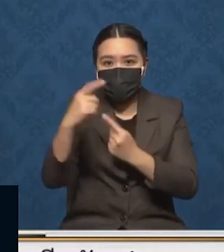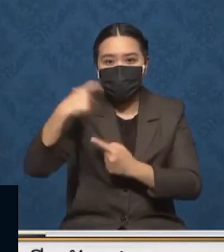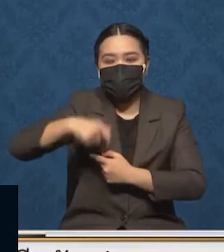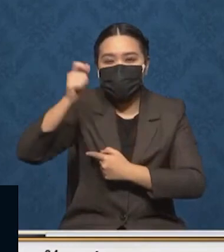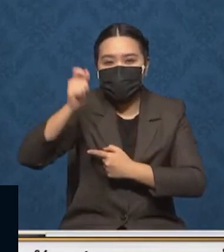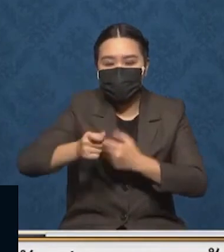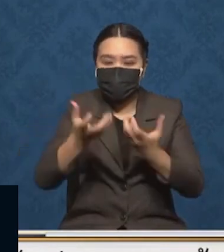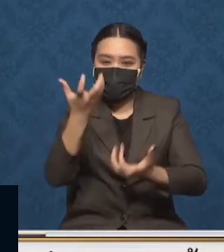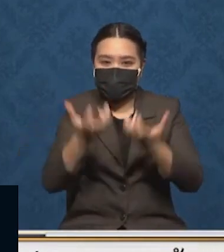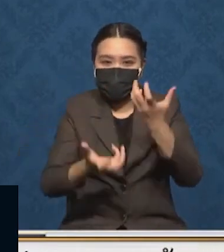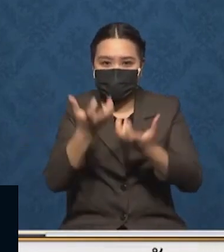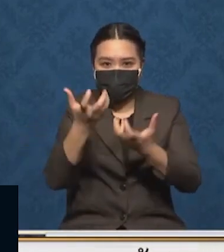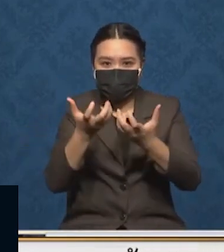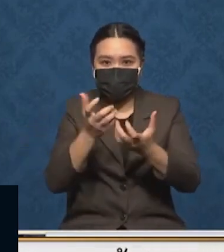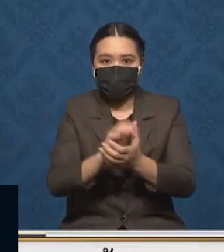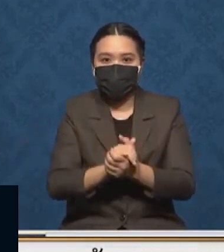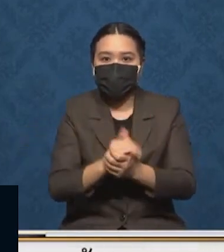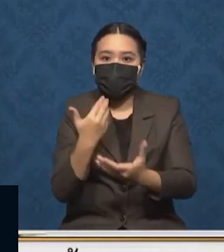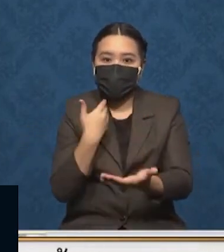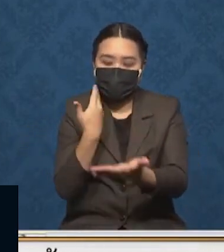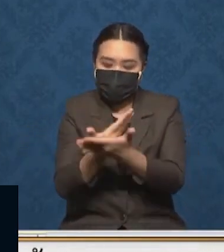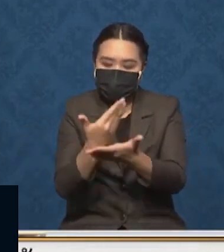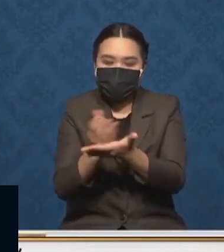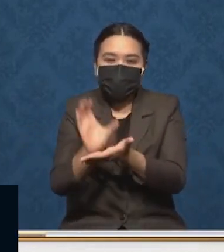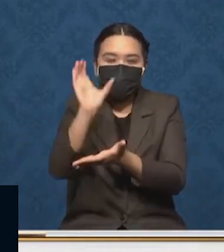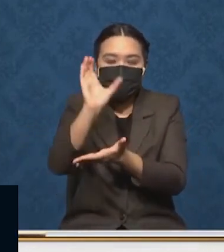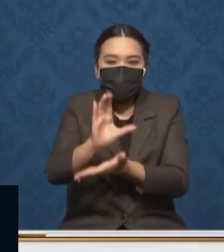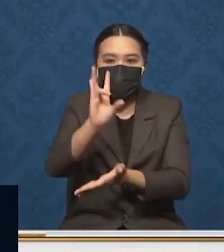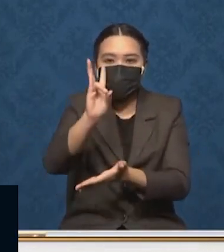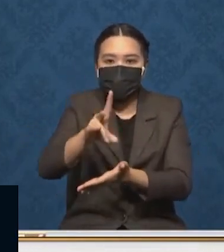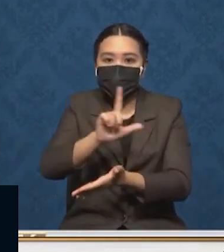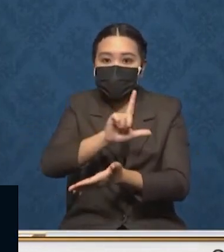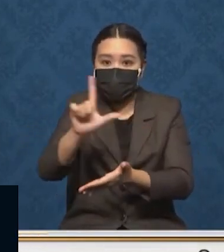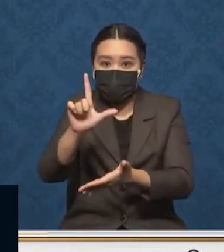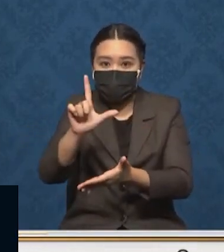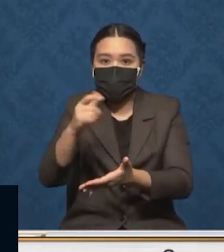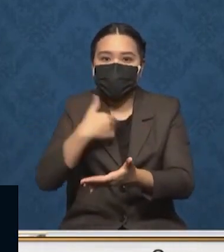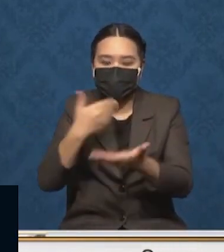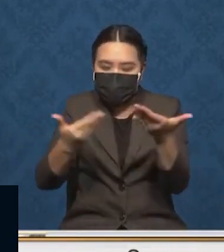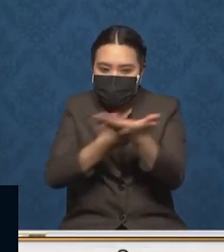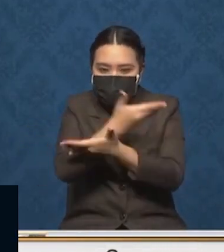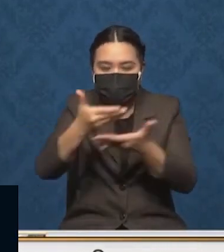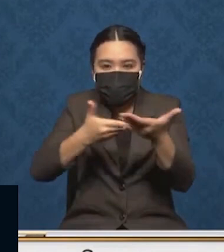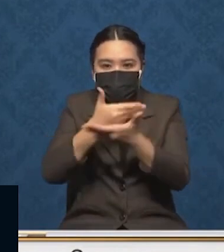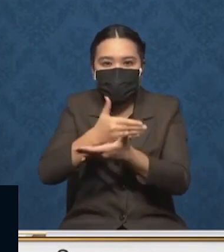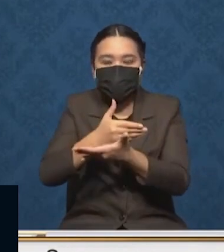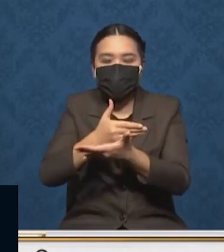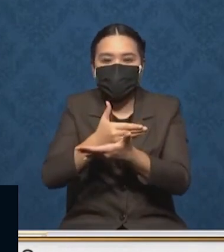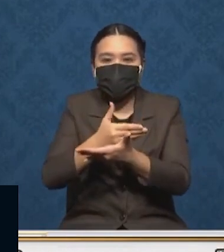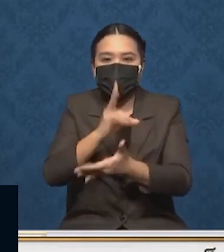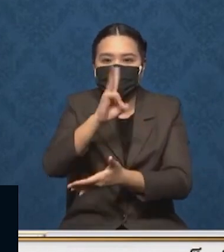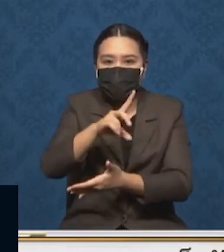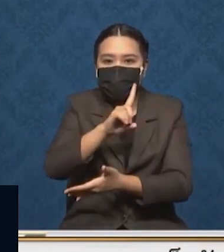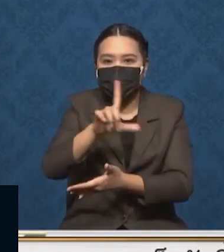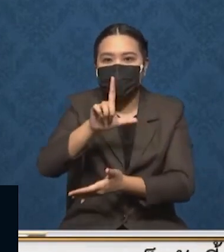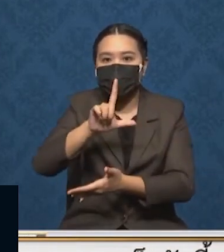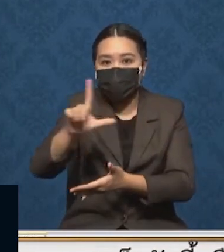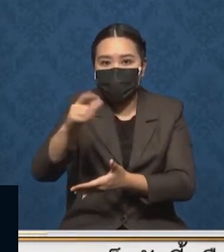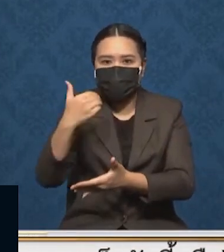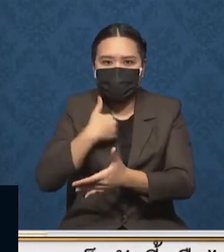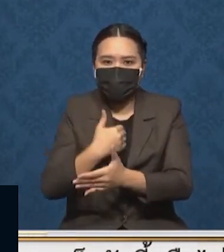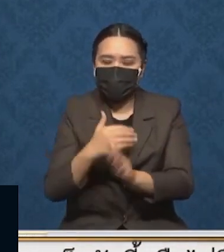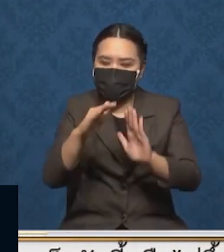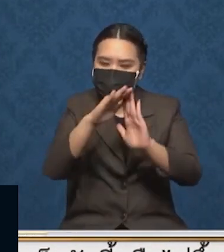มครับท่านมีงบประมาณถึง 7,000 ล้านบาทพิพากษาคดี 7,700 ล้านบาทเสริมสร้างกระบวน